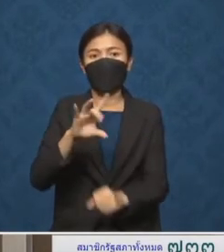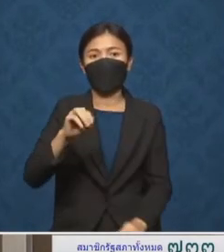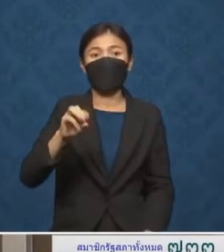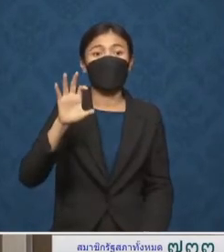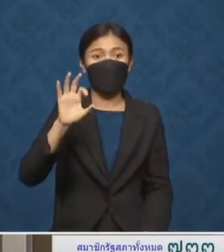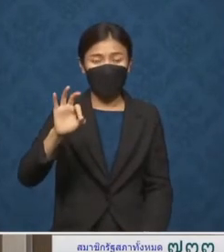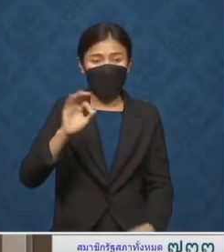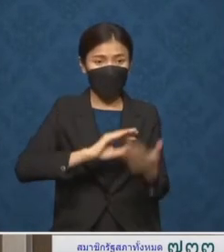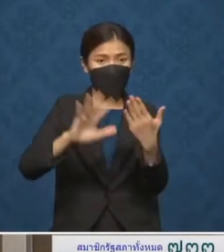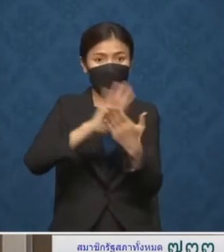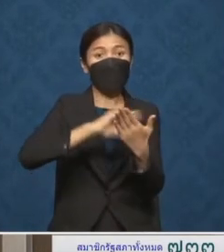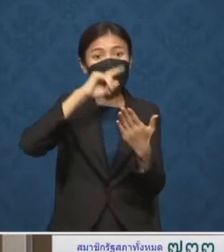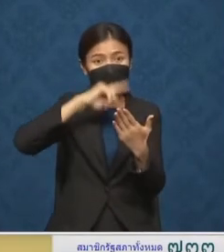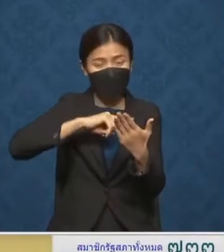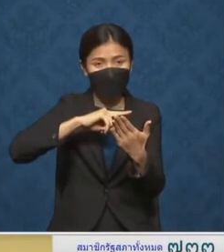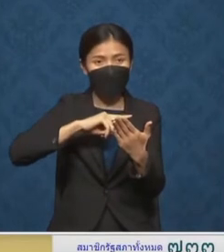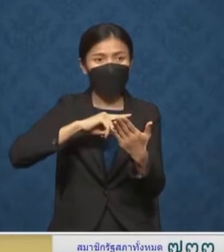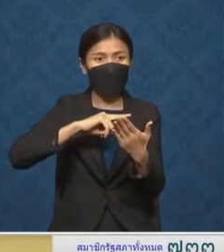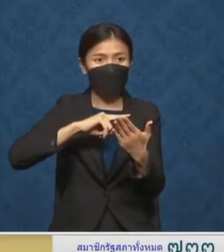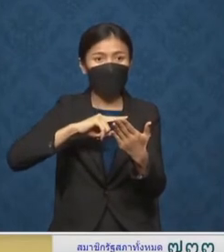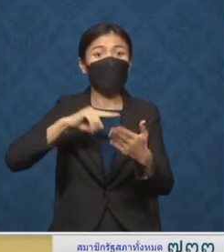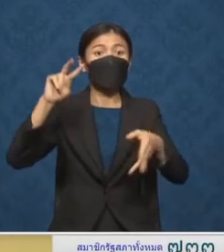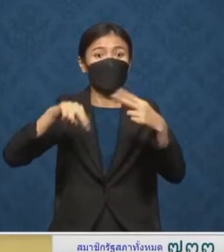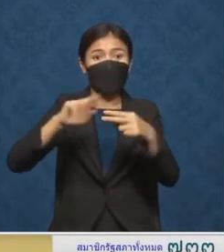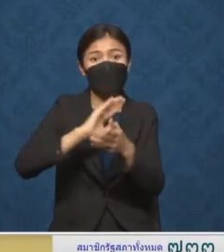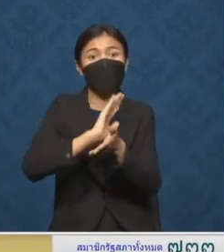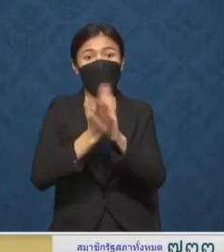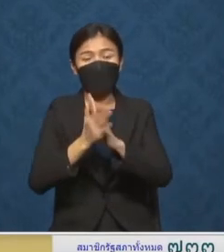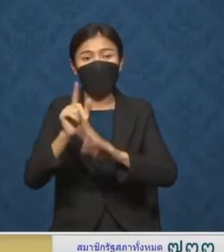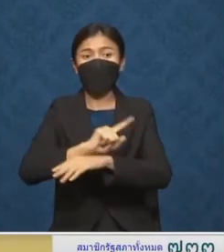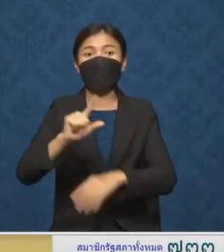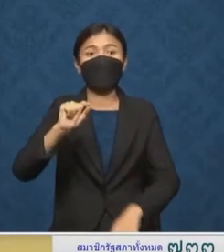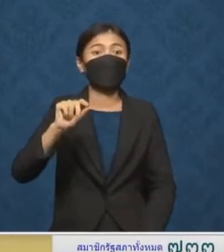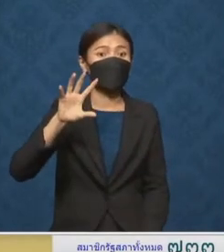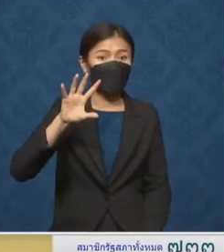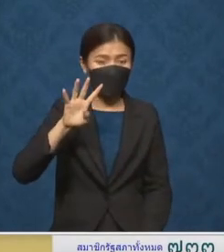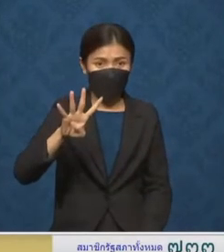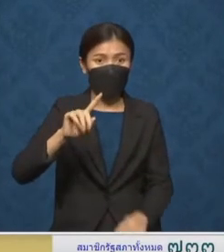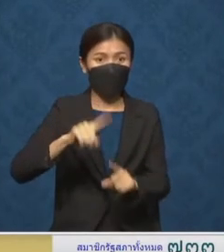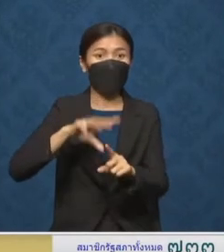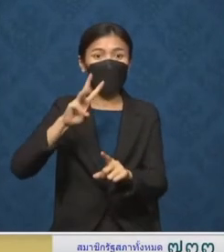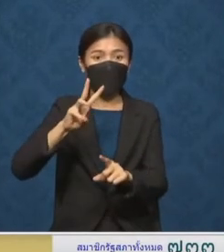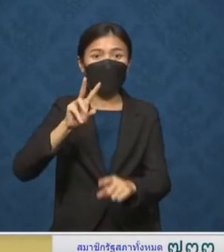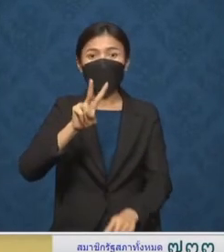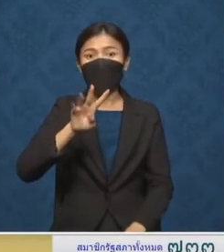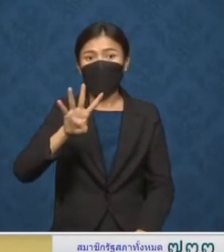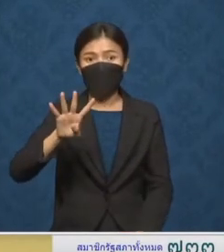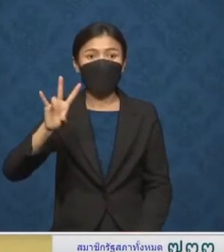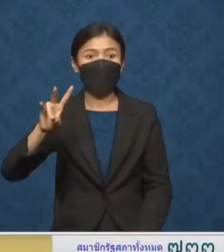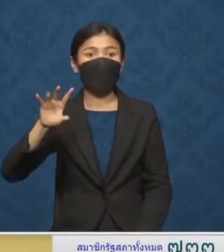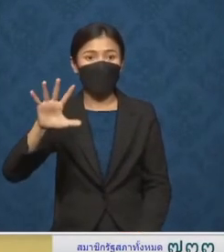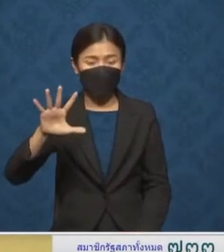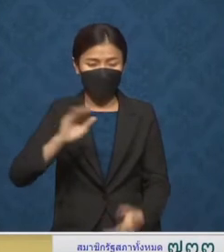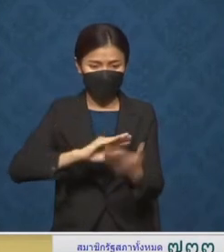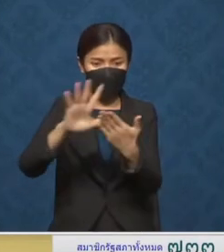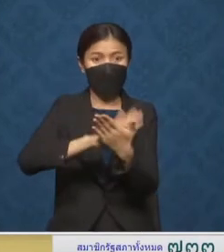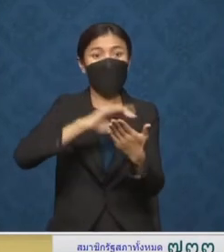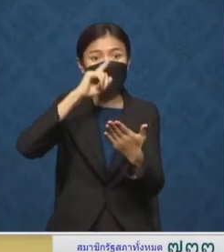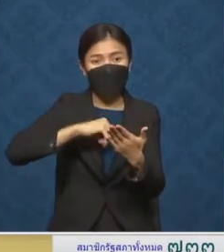ของประเทศเราวันที่ 24มิถุนายน 2475เป็นจุดเริ่มต้นของการเปลี่ยนแปลงหลายสิ่งในประเทศนี้